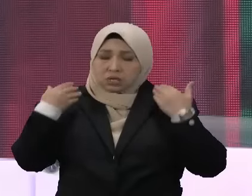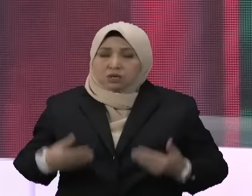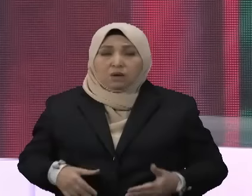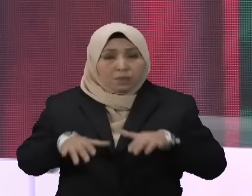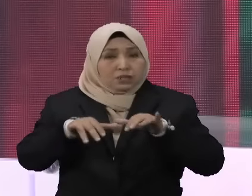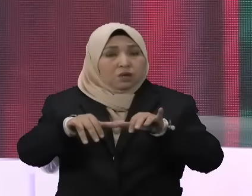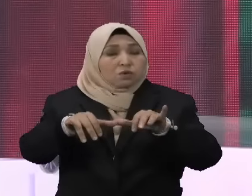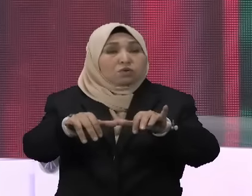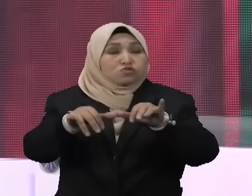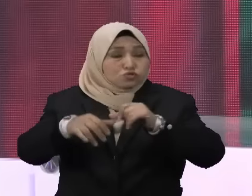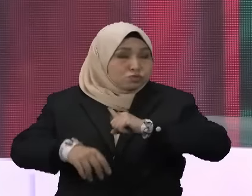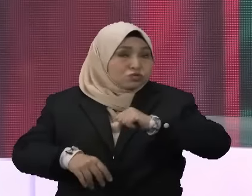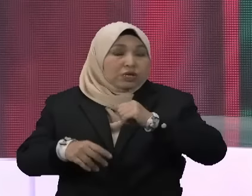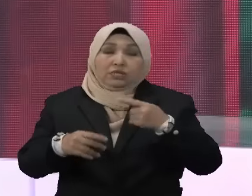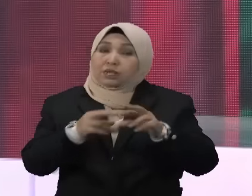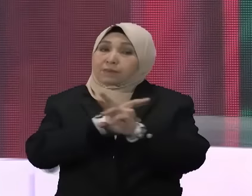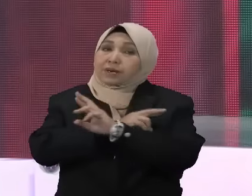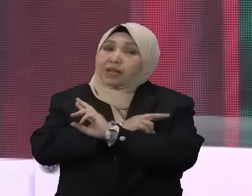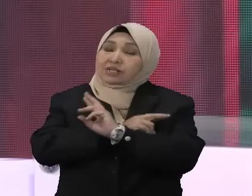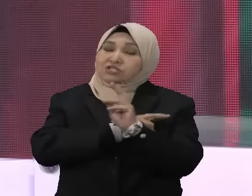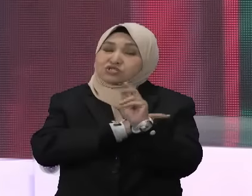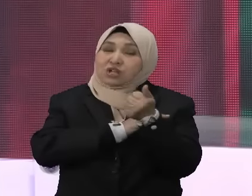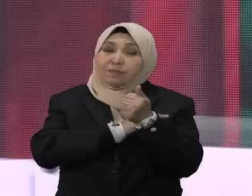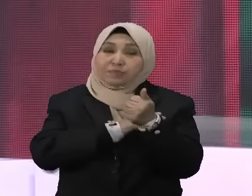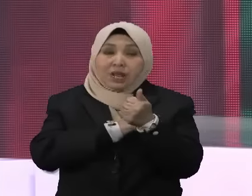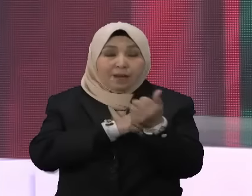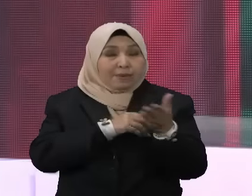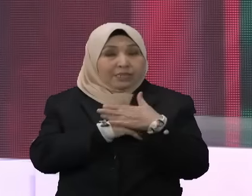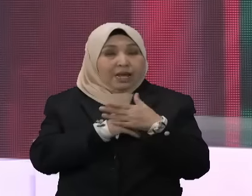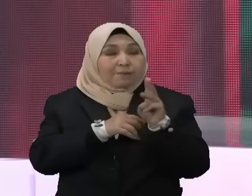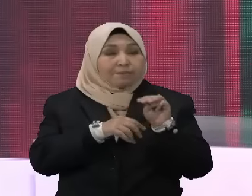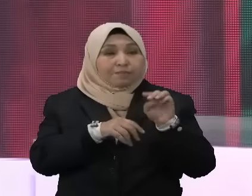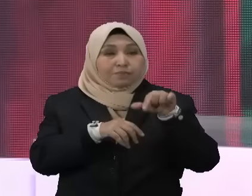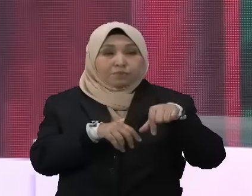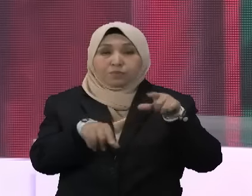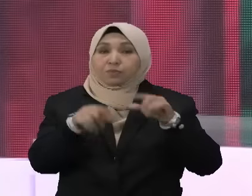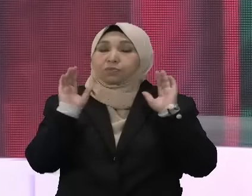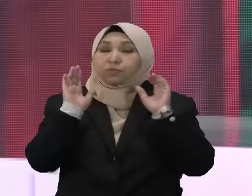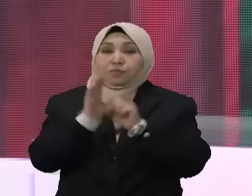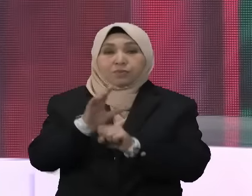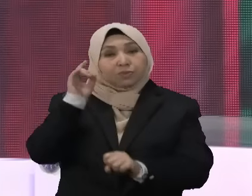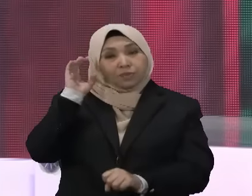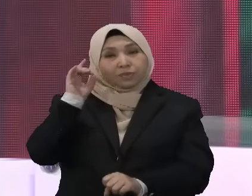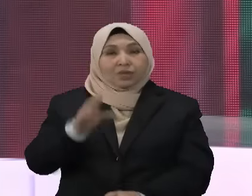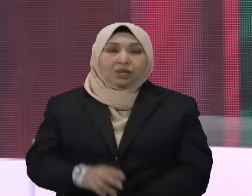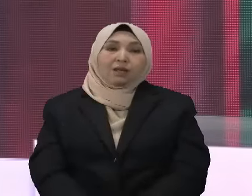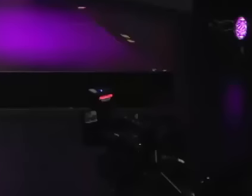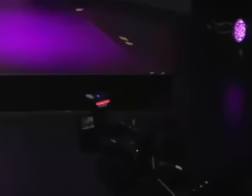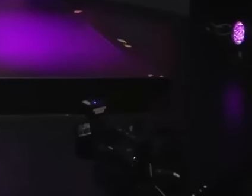meneruskan perjuangan. Kita berehat sebentar, kita kembali semula My Quran Time, Quran Salat Infaq.